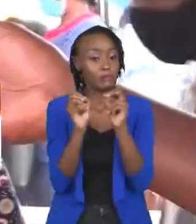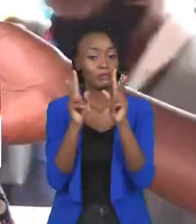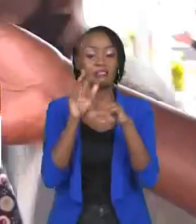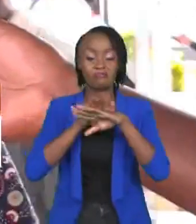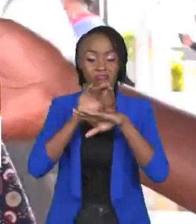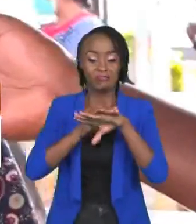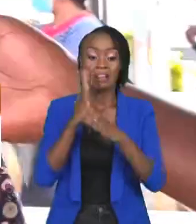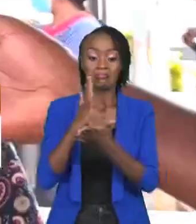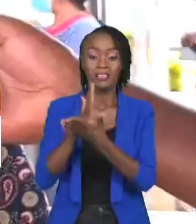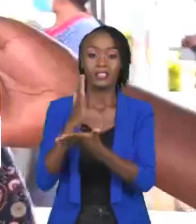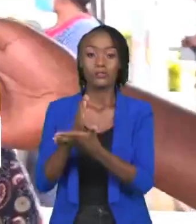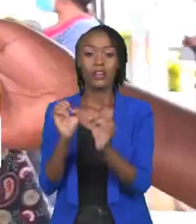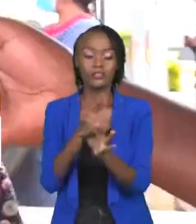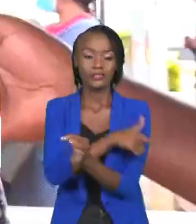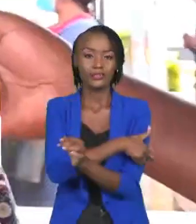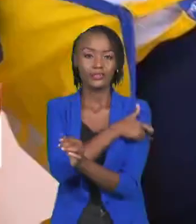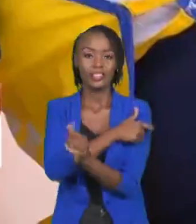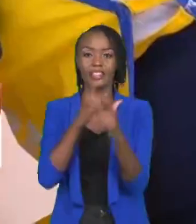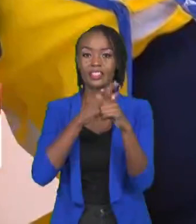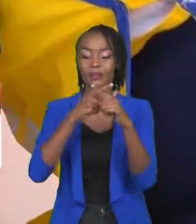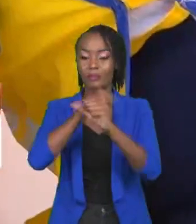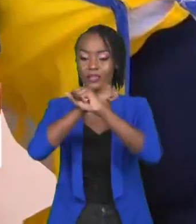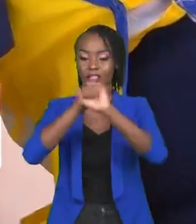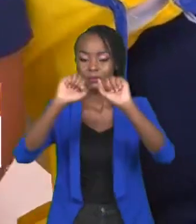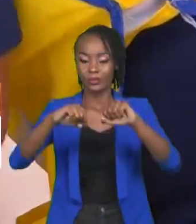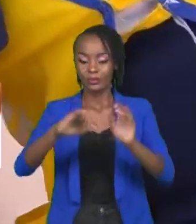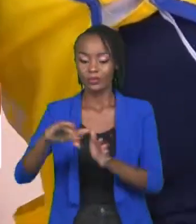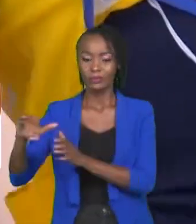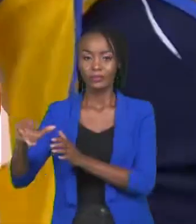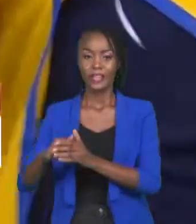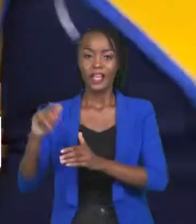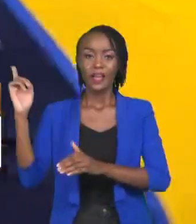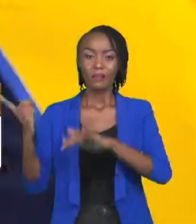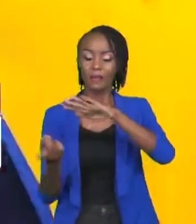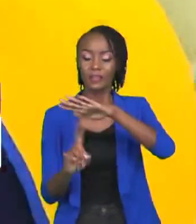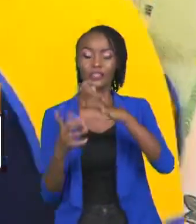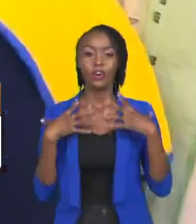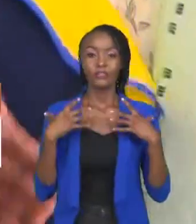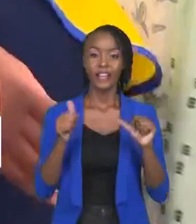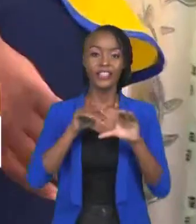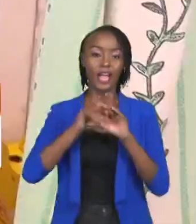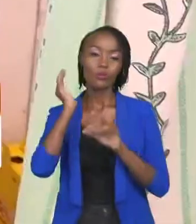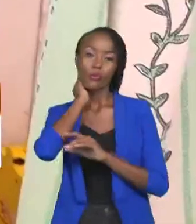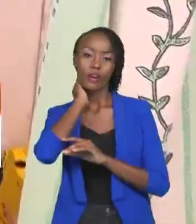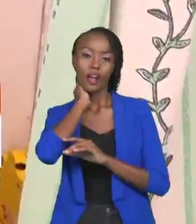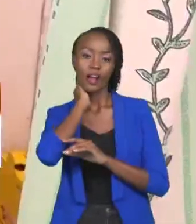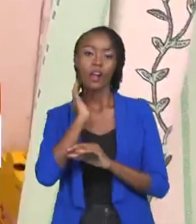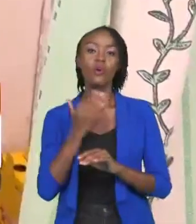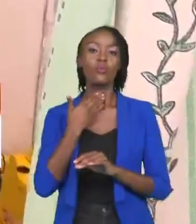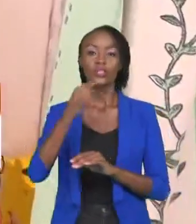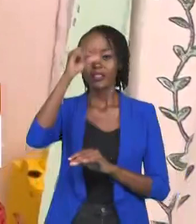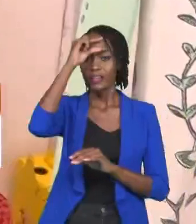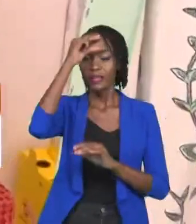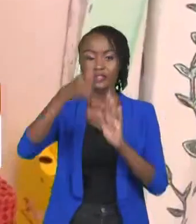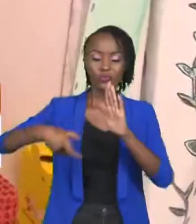kwamba ukidunga itakusaidia. Waziri wa afya wa kaunti ya Murang'a Joseph Mbai ameomba serikali kuongeza idadi